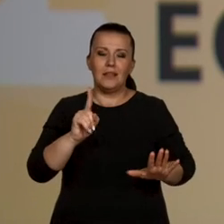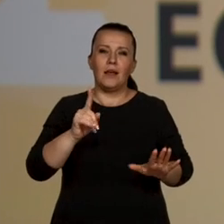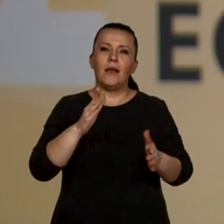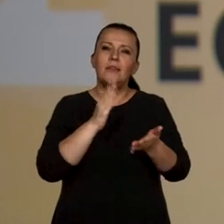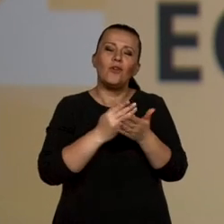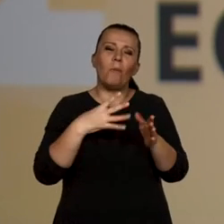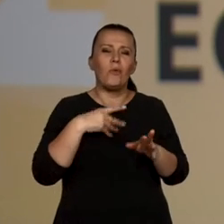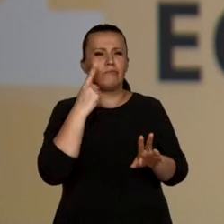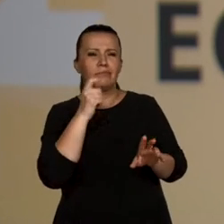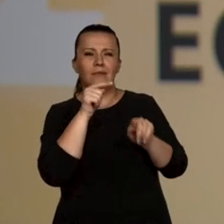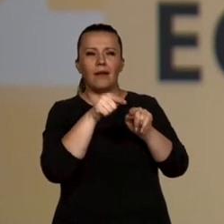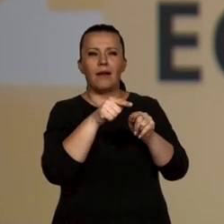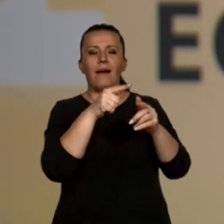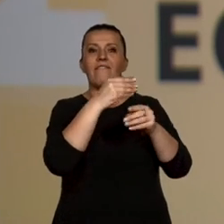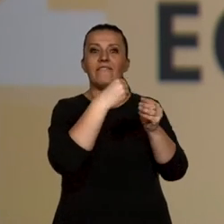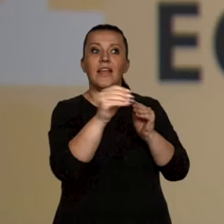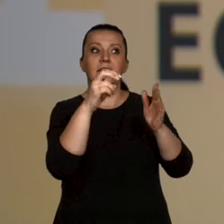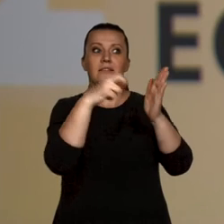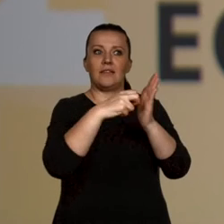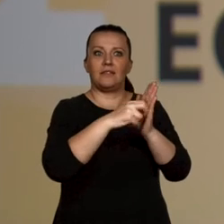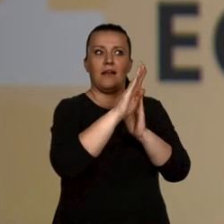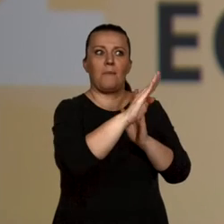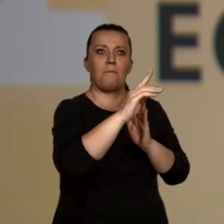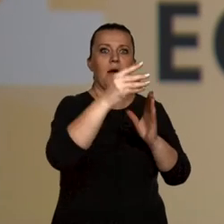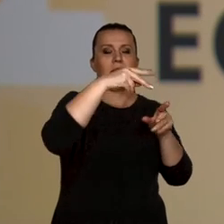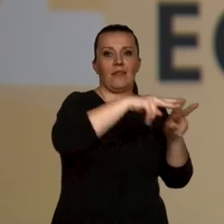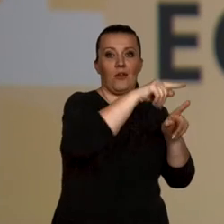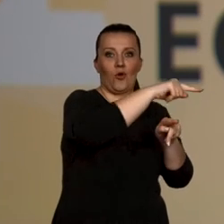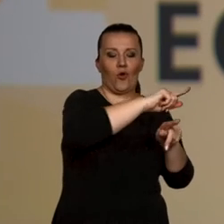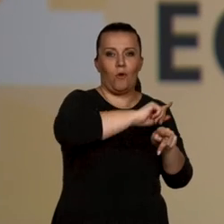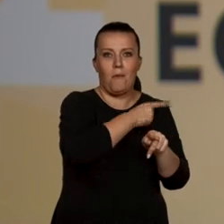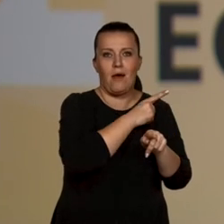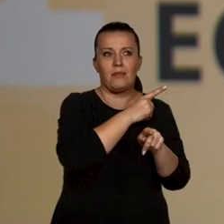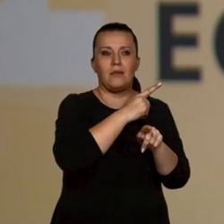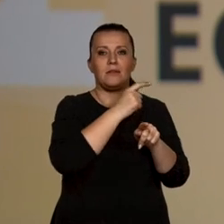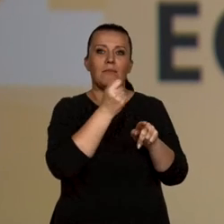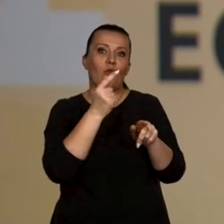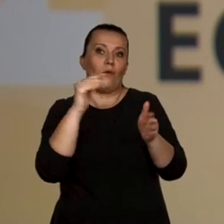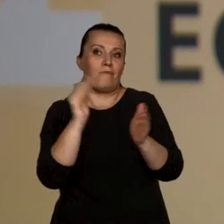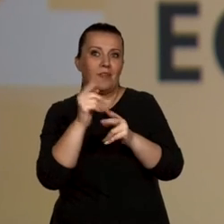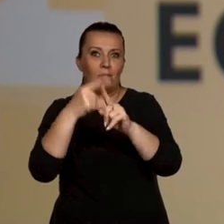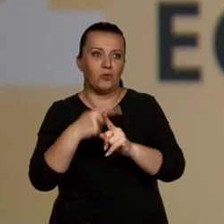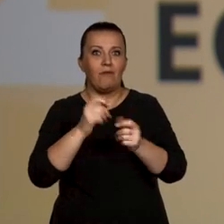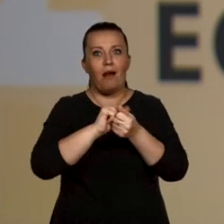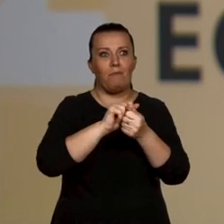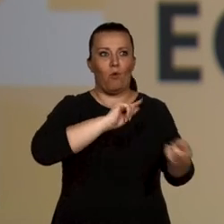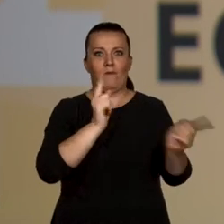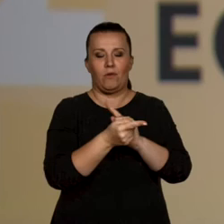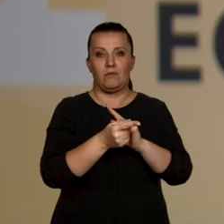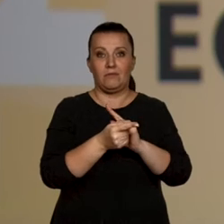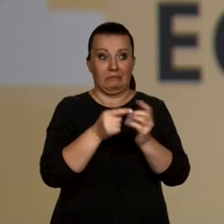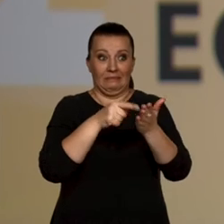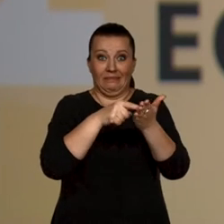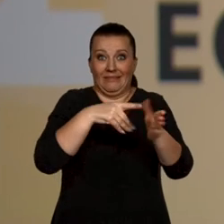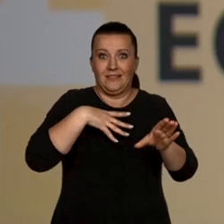pewnej cechy w działalności danego człowieka. I chyba tak należy widzieć Stanisława Wokulskiego, jako i